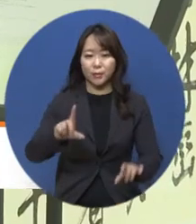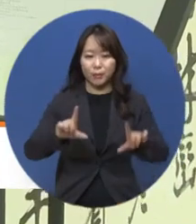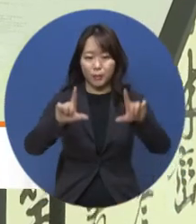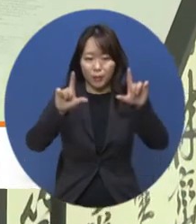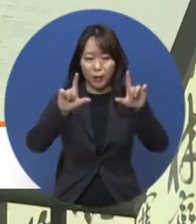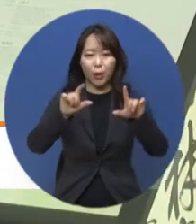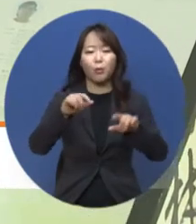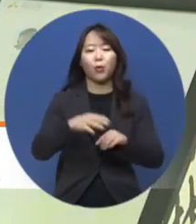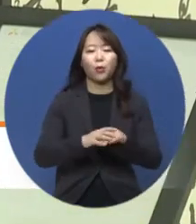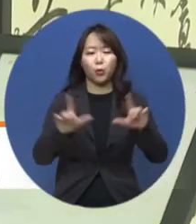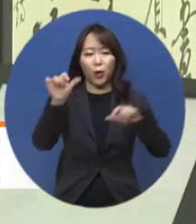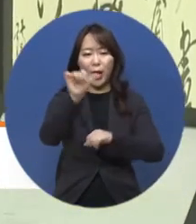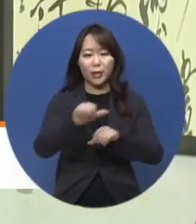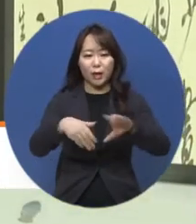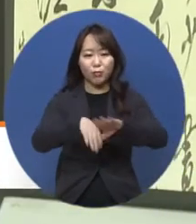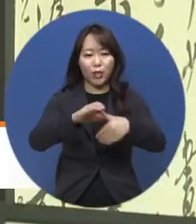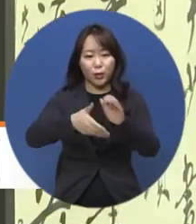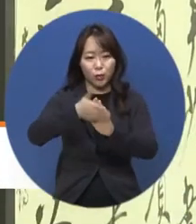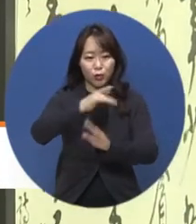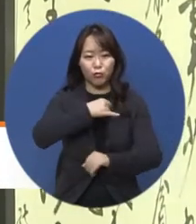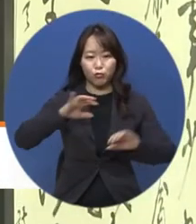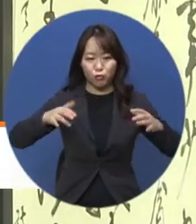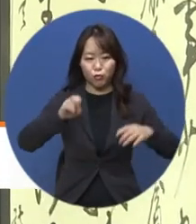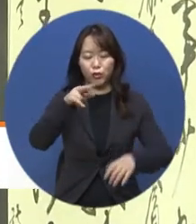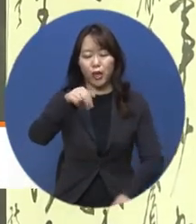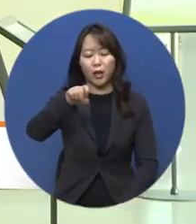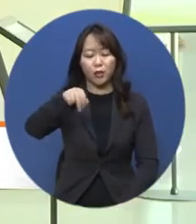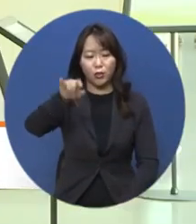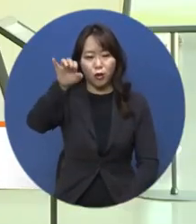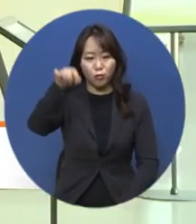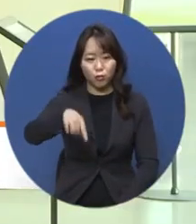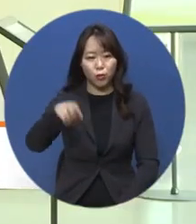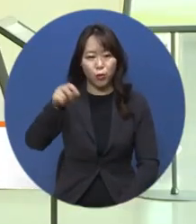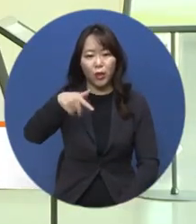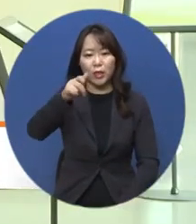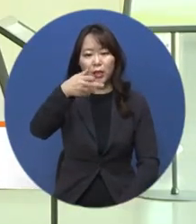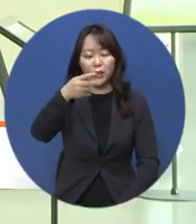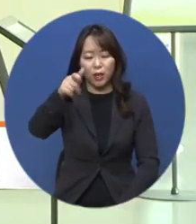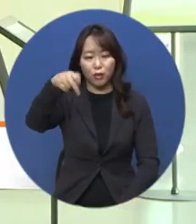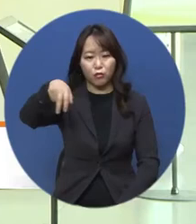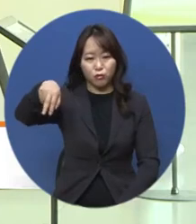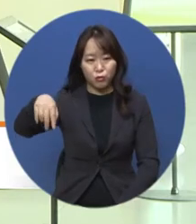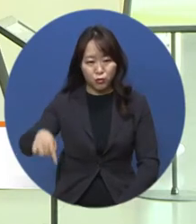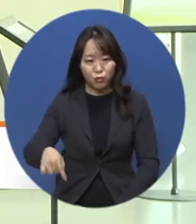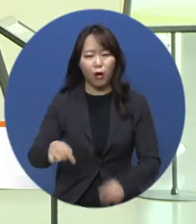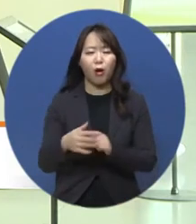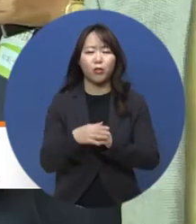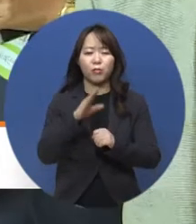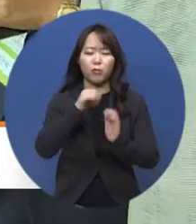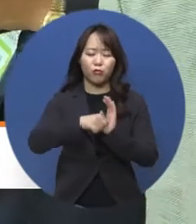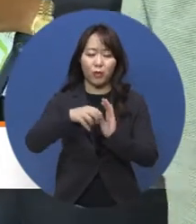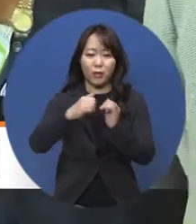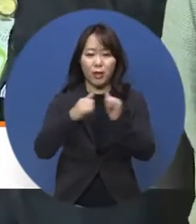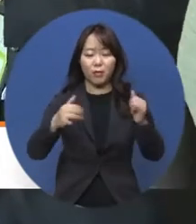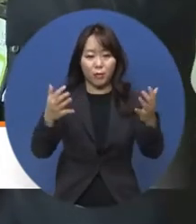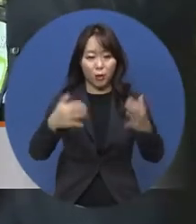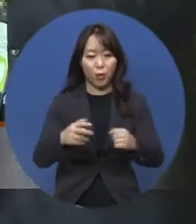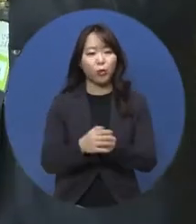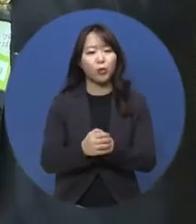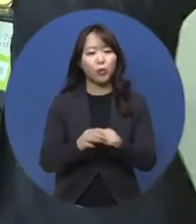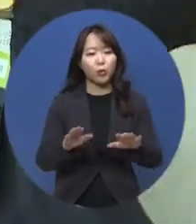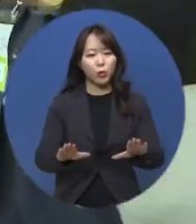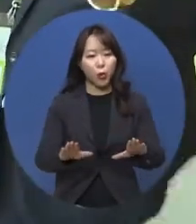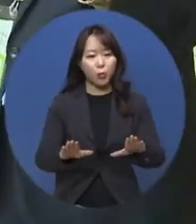문화도시 중국 양저우 일본 기타큐슈 에 유명 작가들의 작품을 선보이며 올 하반기에는